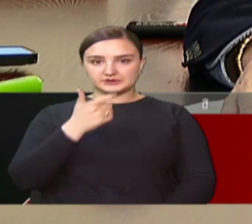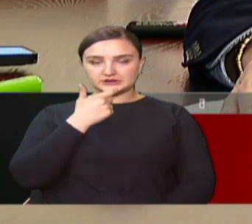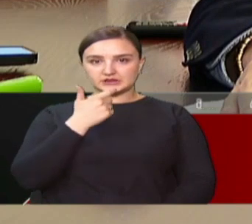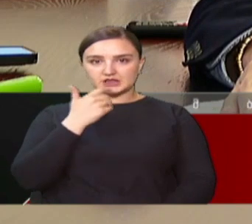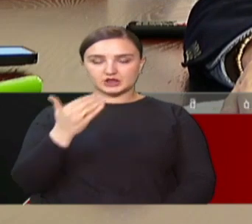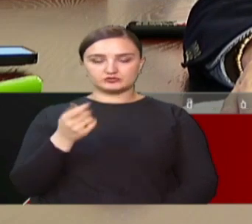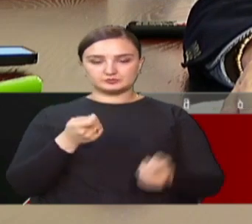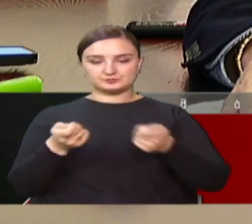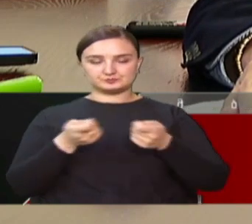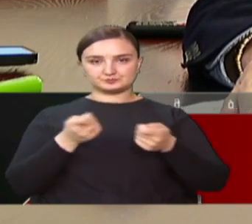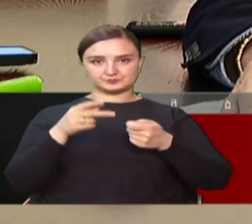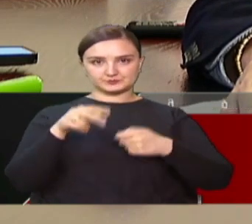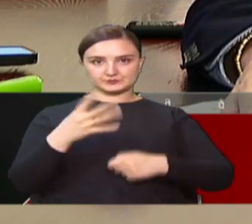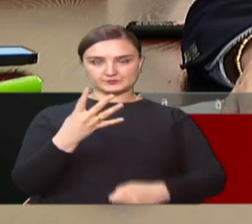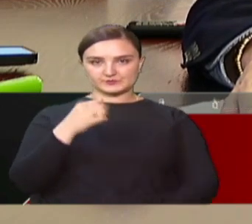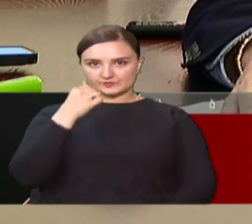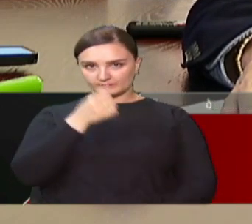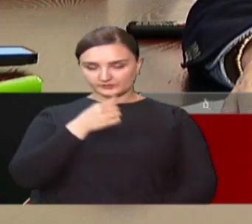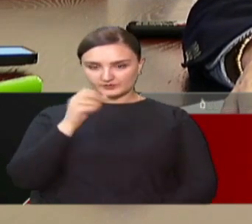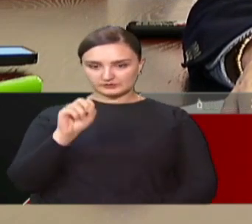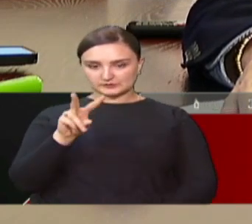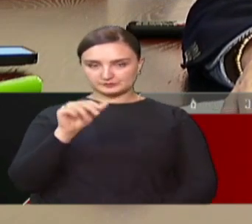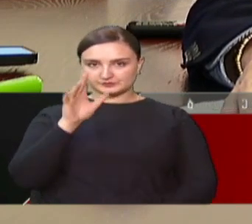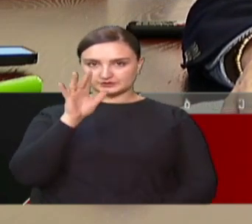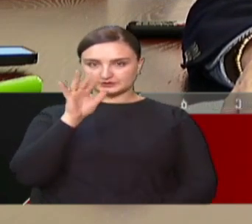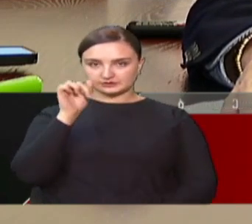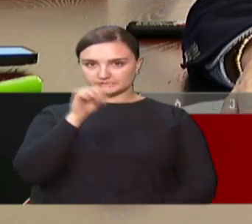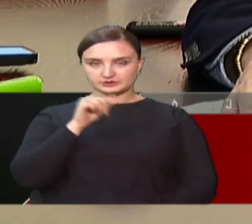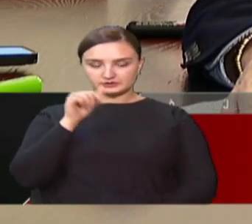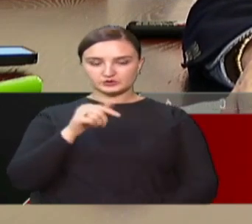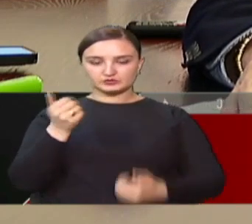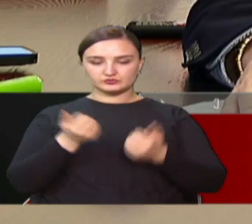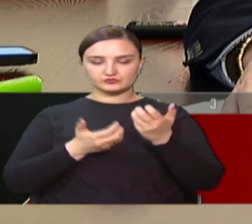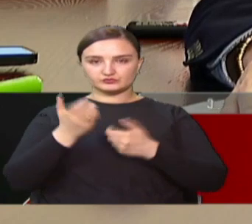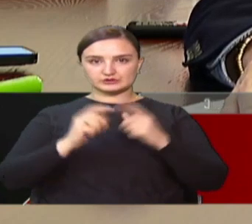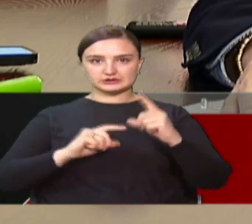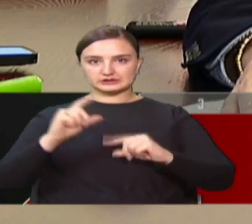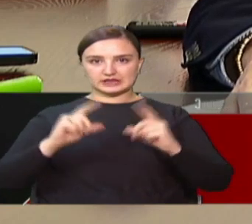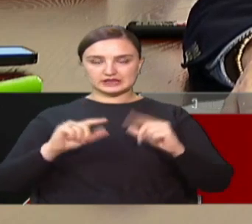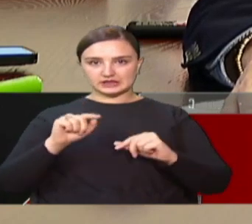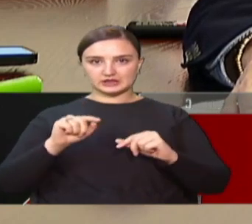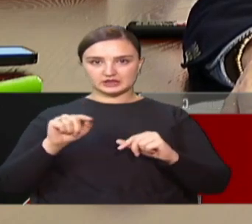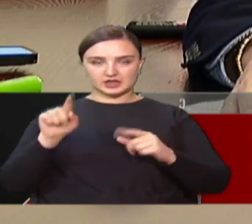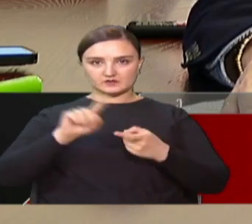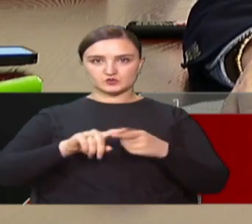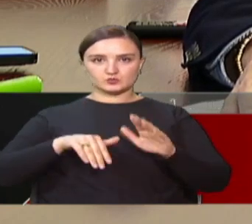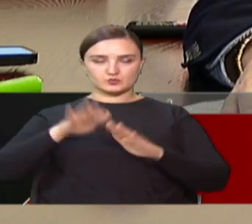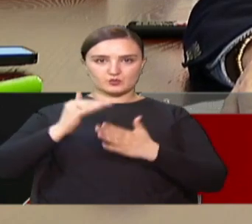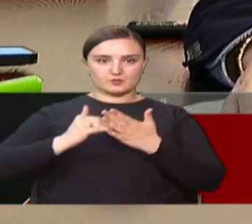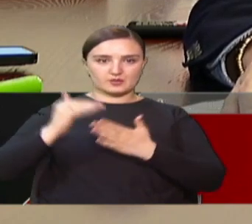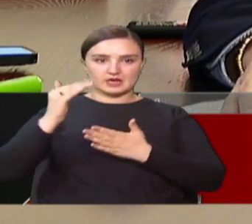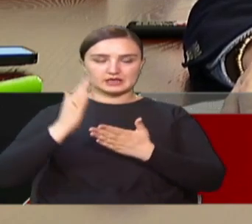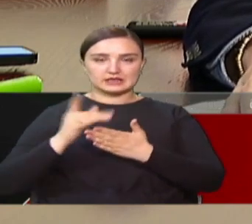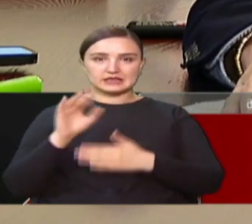სააკაშვილის მართველობის 2004 წლის და 12 წლის აი ამ რეიტინგებთან მიმართებაში ისიც კი უფრო მაღალი გახდა.